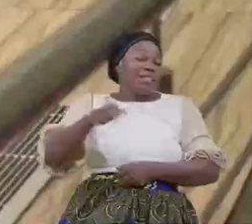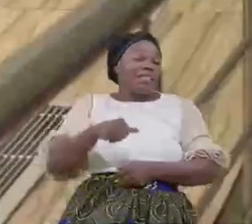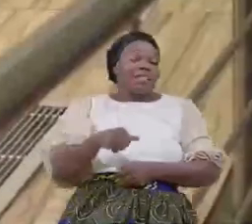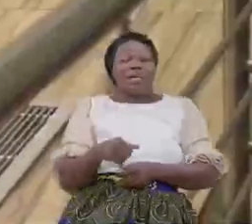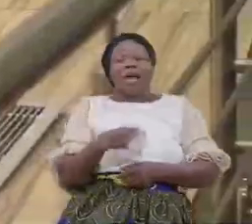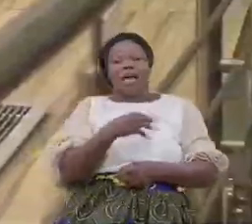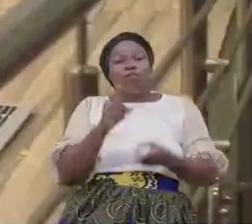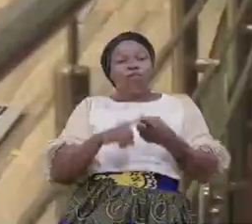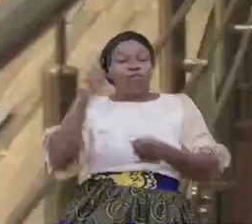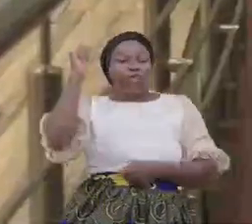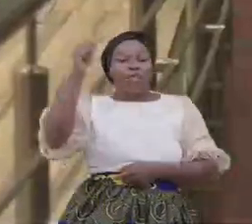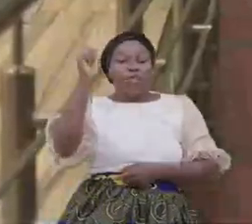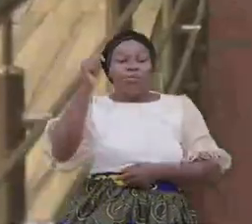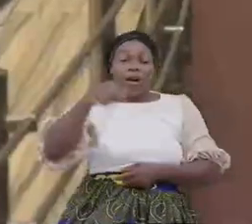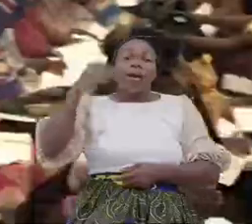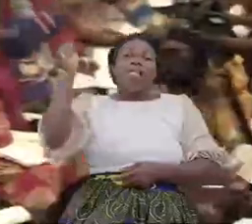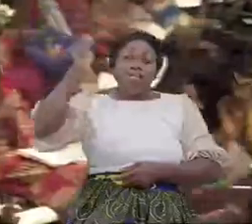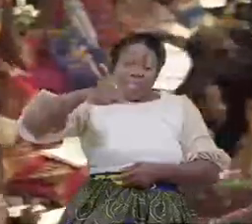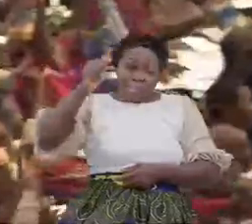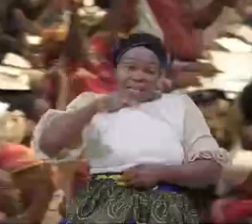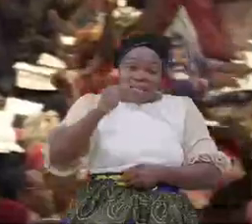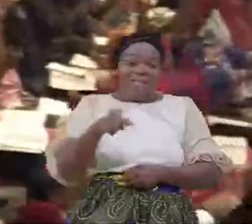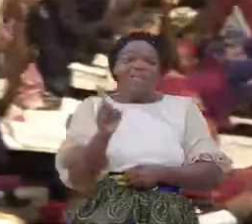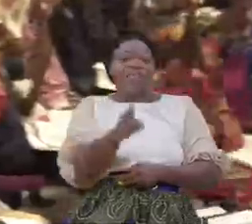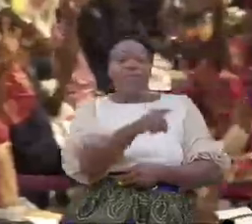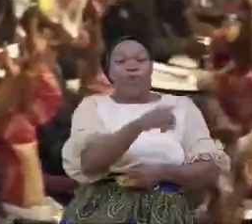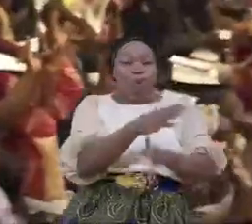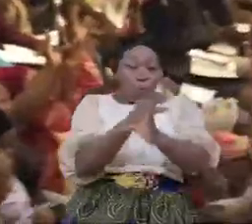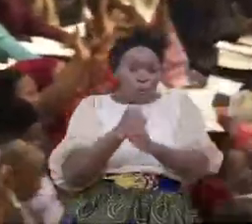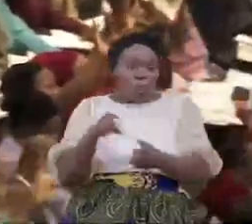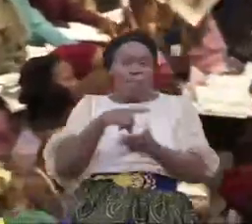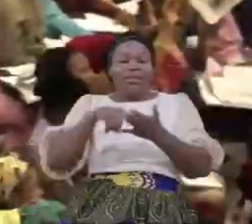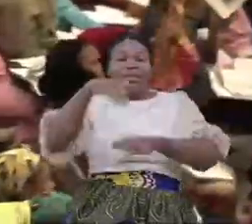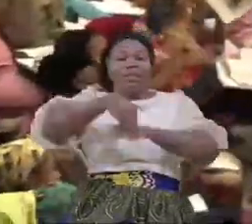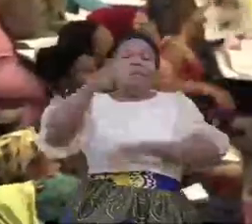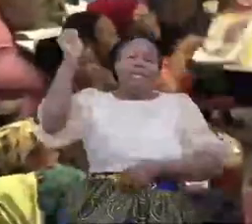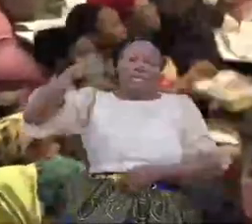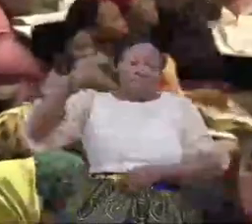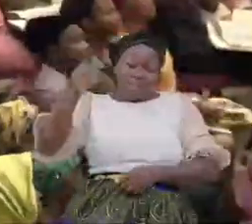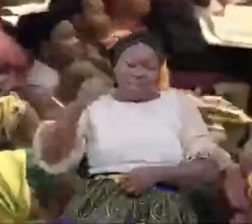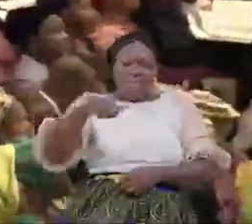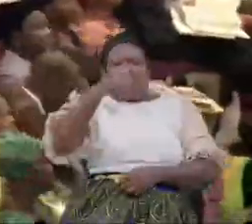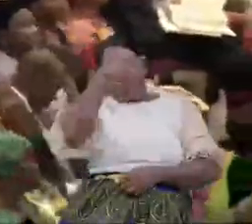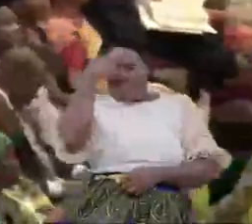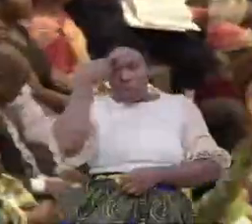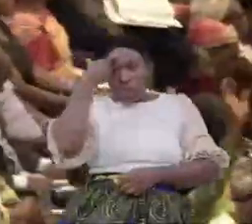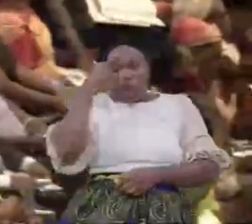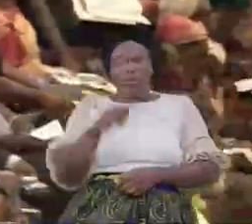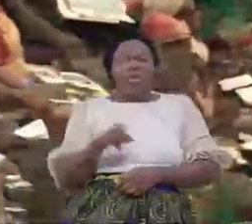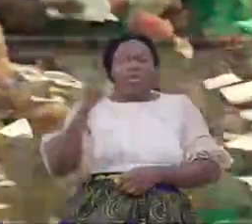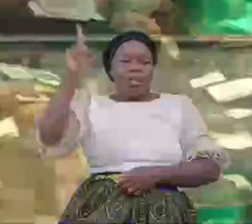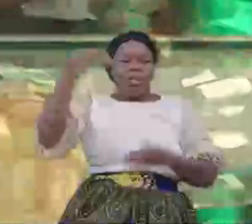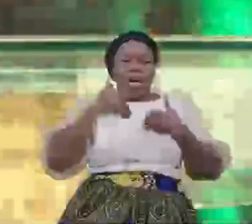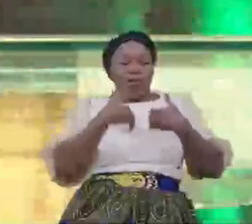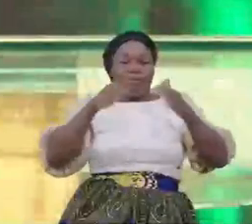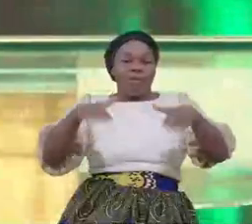ce soir? Y a-t-il quelqu'un qui possédera ce soir? Lesquels nous assurent de sa part les